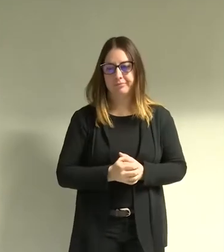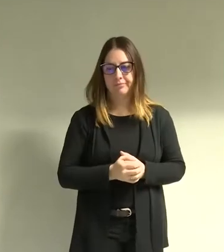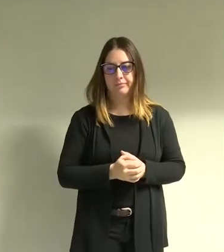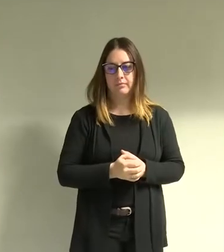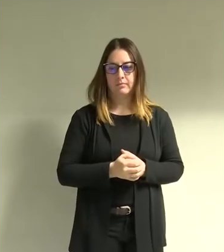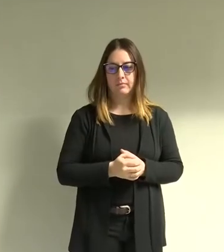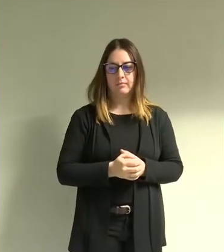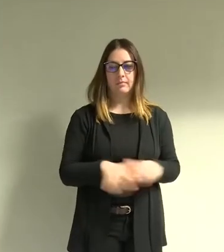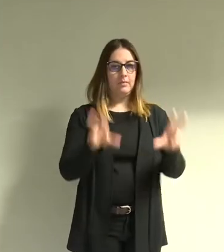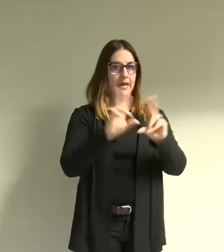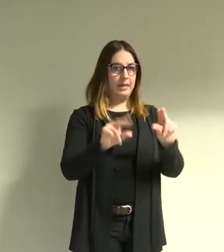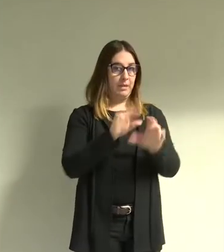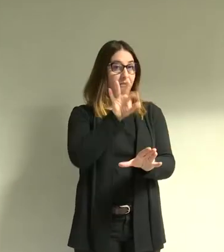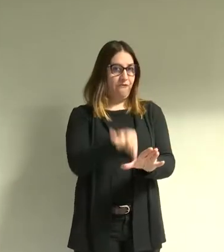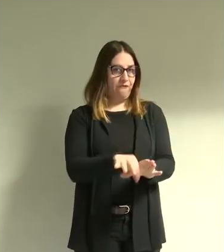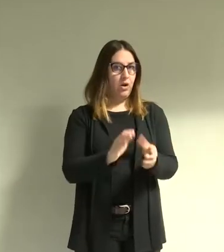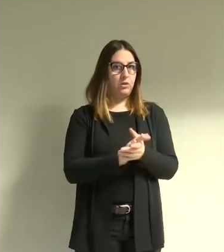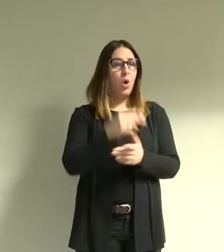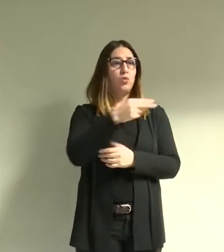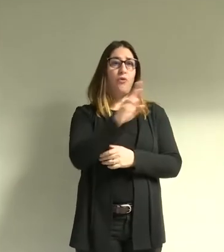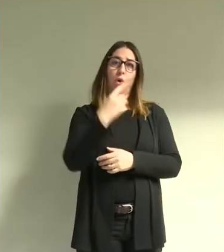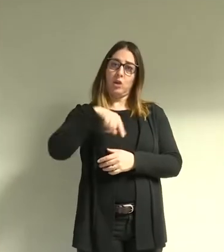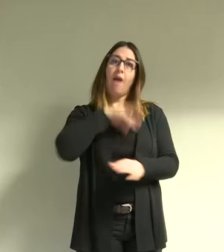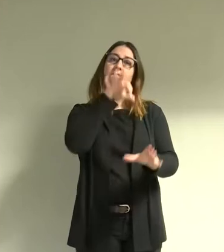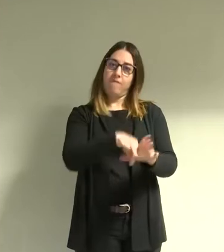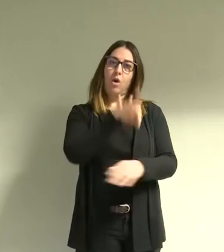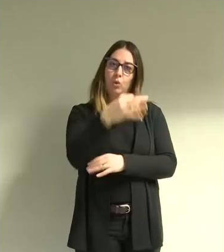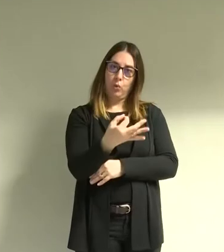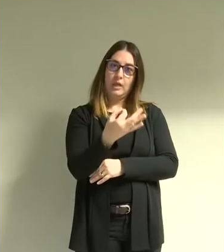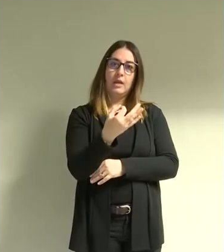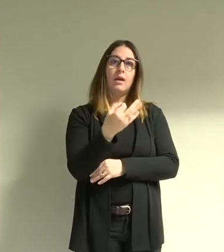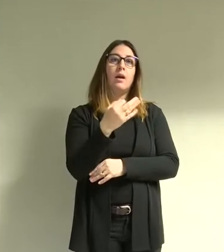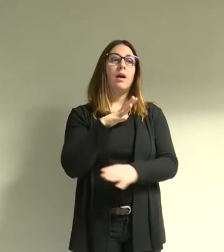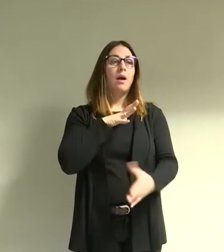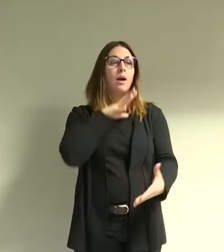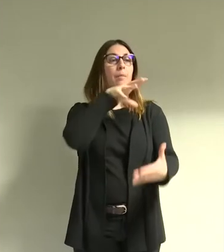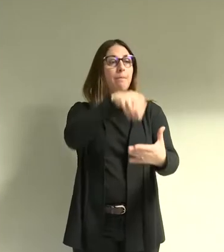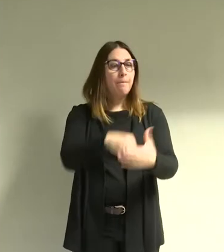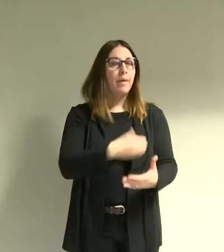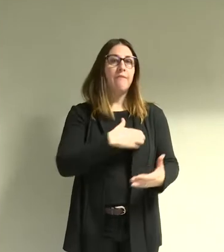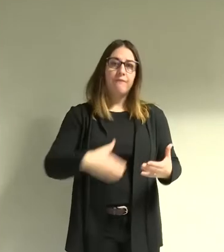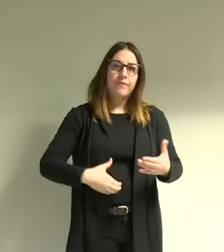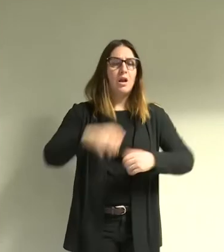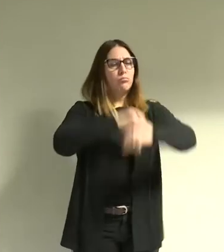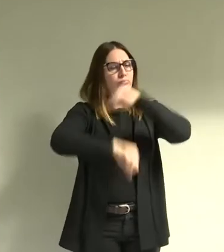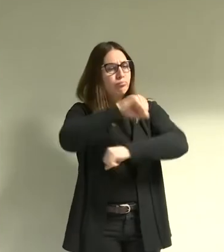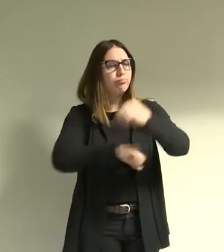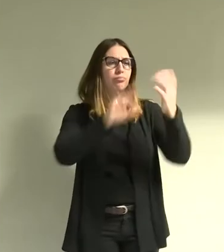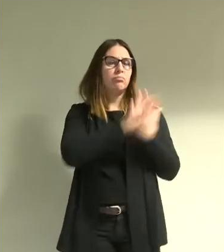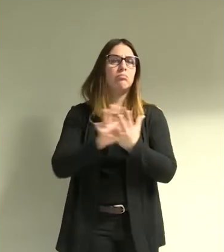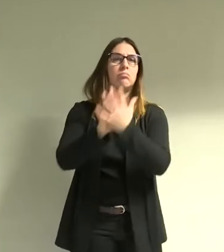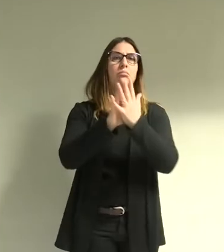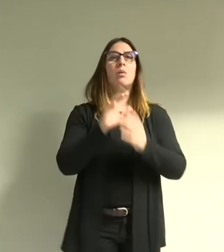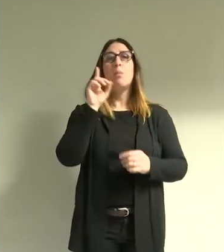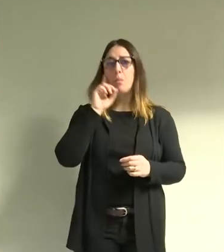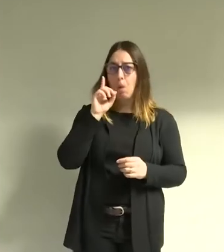explications de vote nouveau regard va voter cette délibération et la participation de la ville à l'organisation de ce forum parce